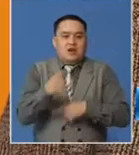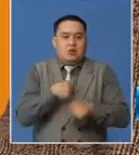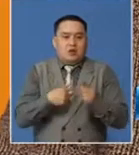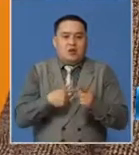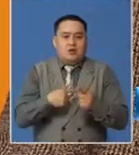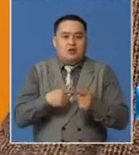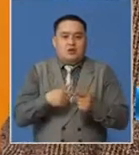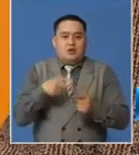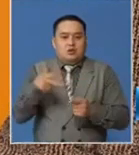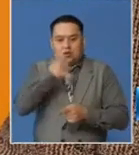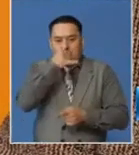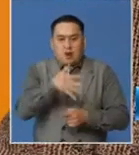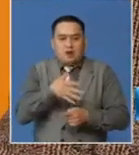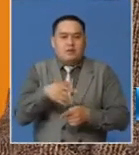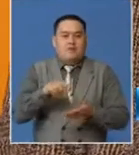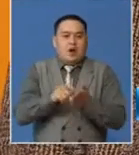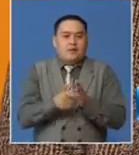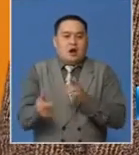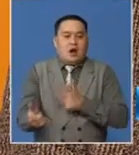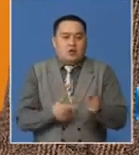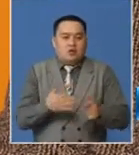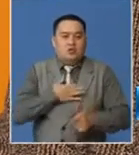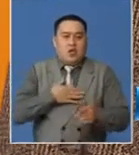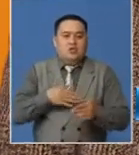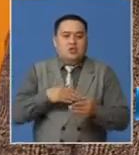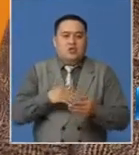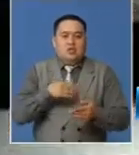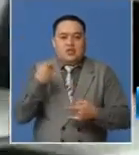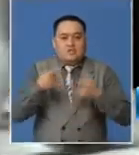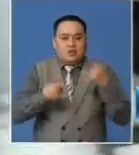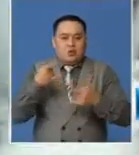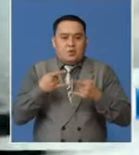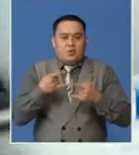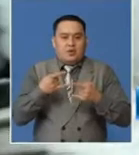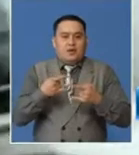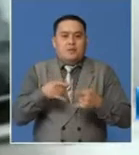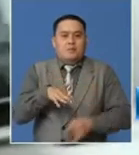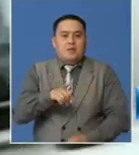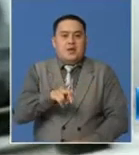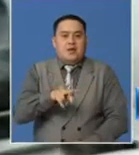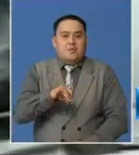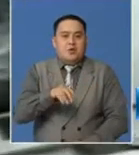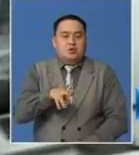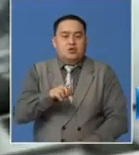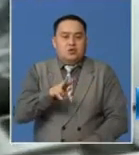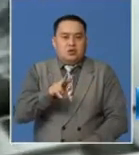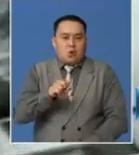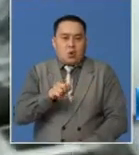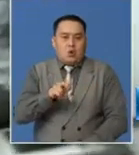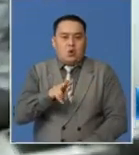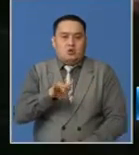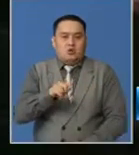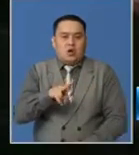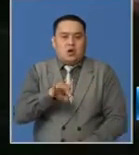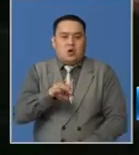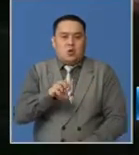обратно и доснять не могли. Далее в кабинете готовили наши материалы к эфиру. Ерекели Омаров, Наталья Борченко, Виктор Гудь, Евгений